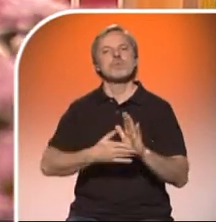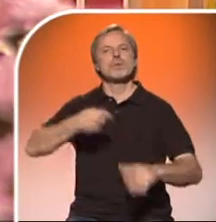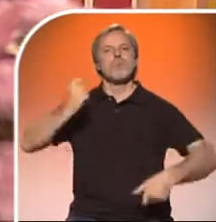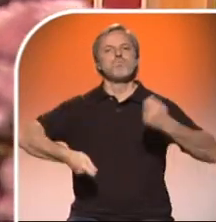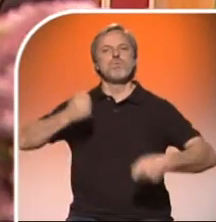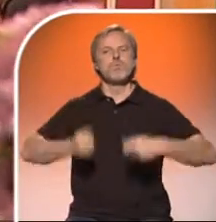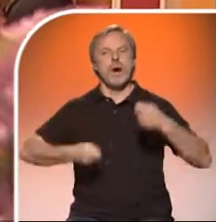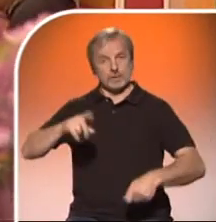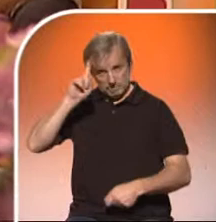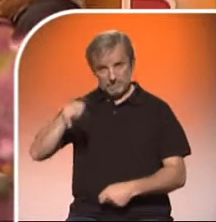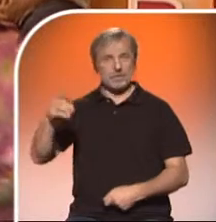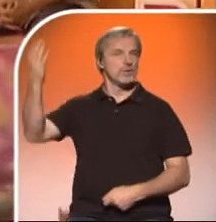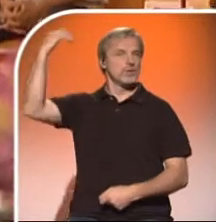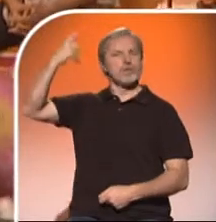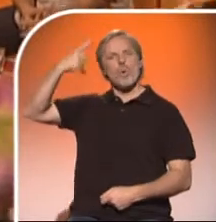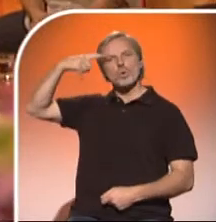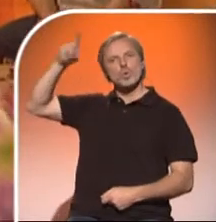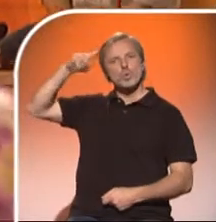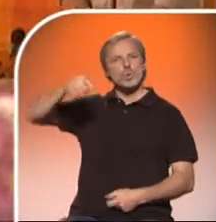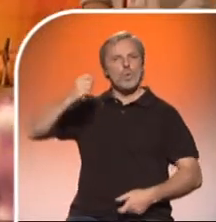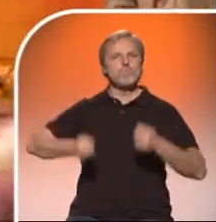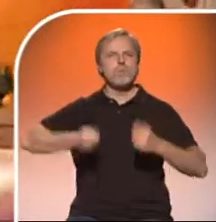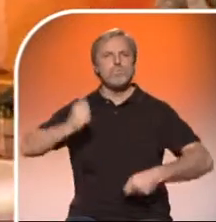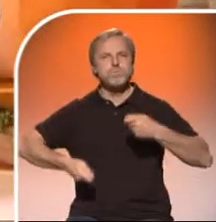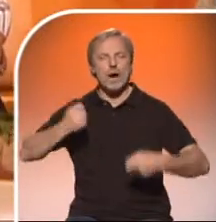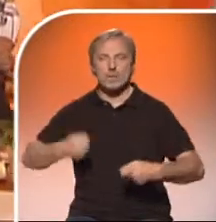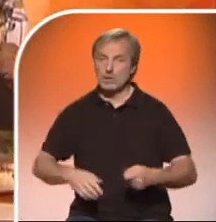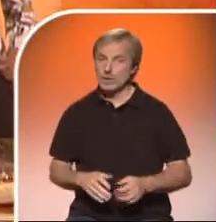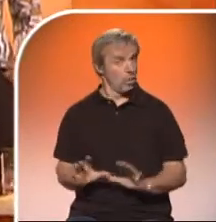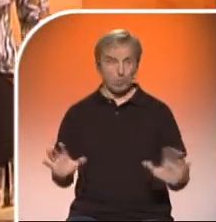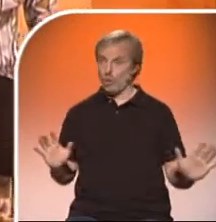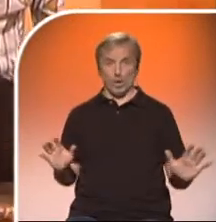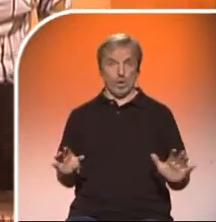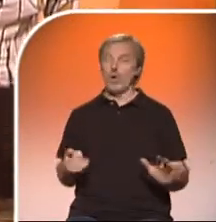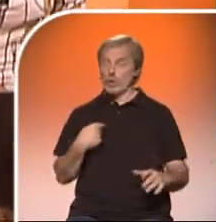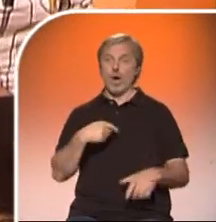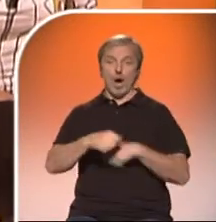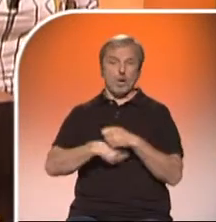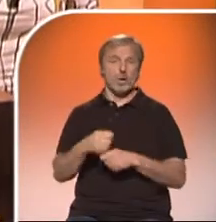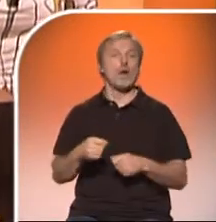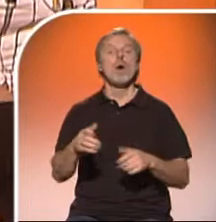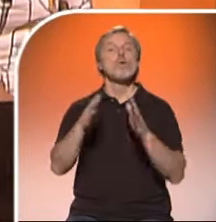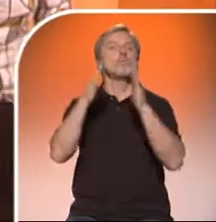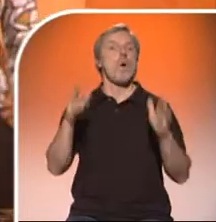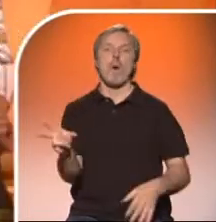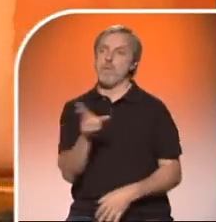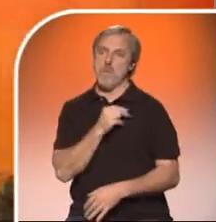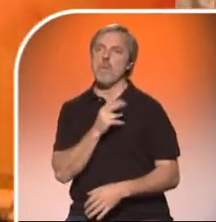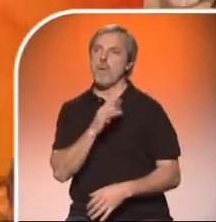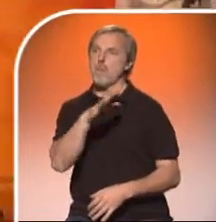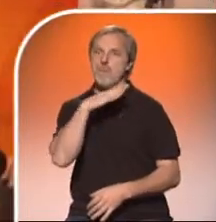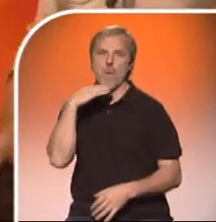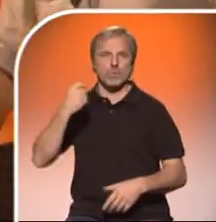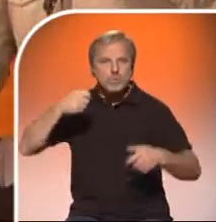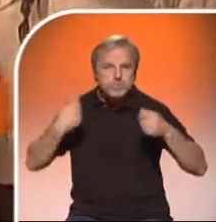zahálejí, protože vy jste studoval vlastně původně bubny, hrál jste na bicí. Bubny nezahálejí, já mám barák plný bubnů. A fakt, jako,